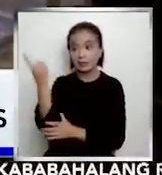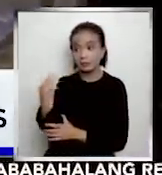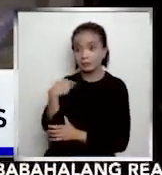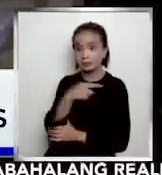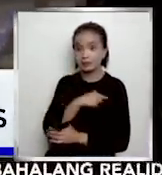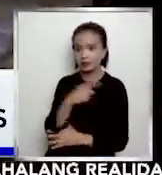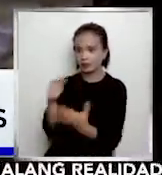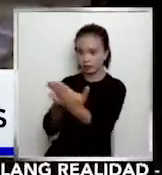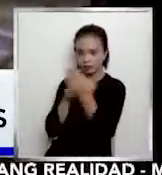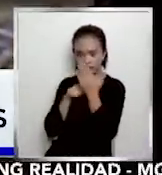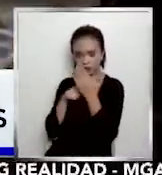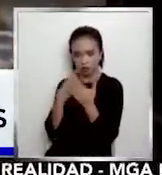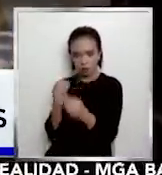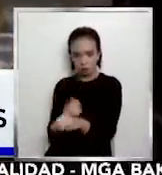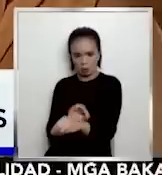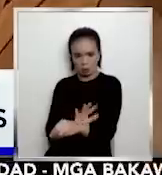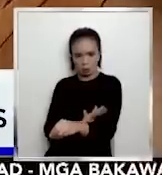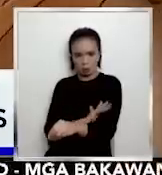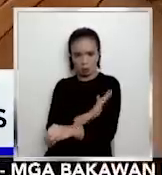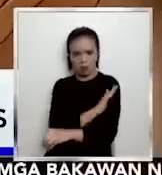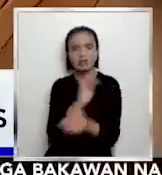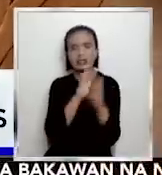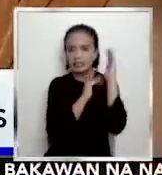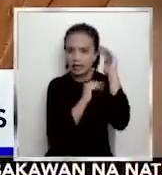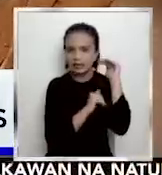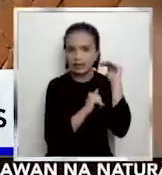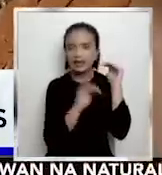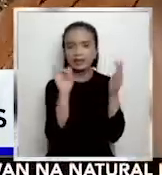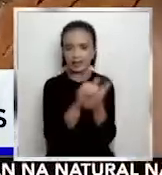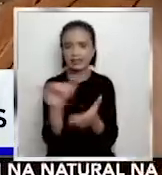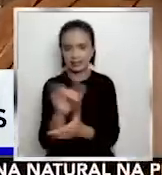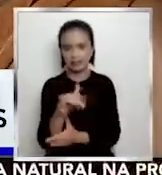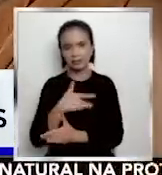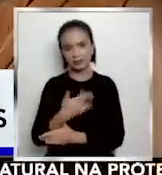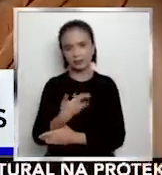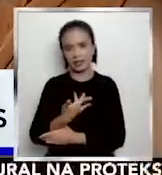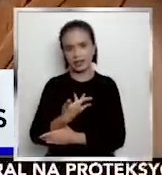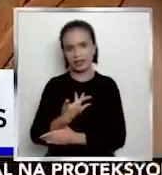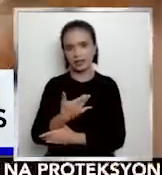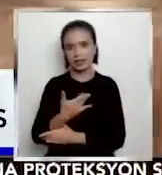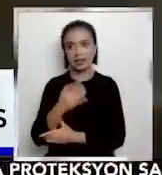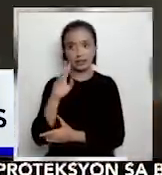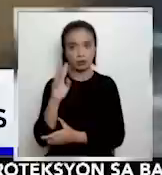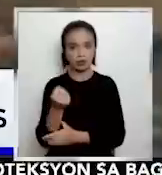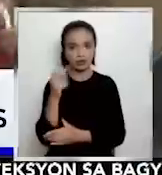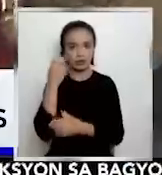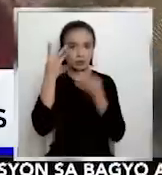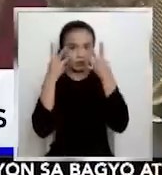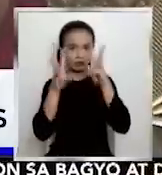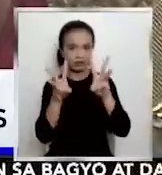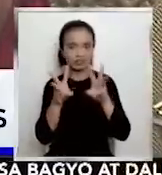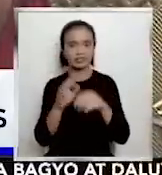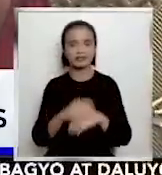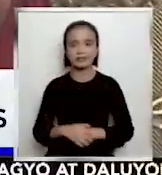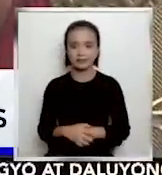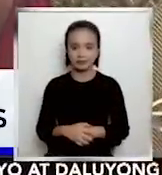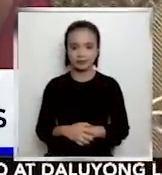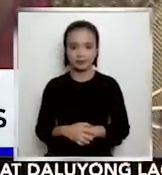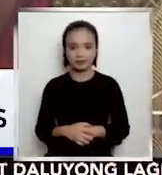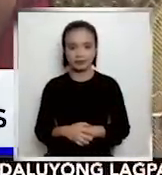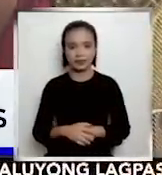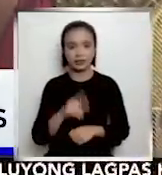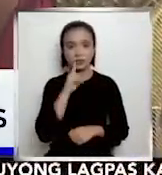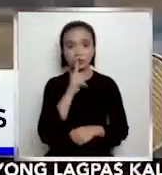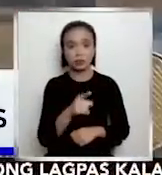kami. So sana yun din yung maramdaman ninyo habang pinapanood ninyo itong mga lihim ni Urduha. Talaga raw pinaghandaan ni